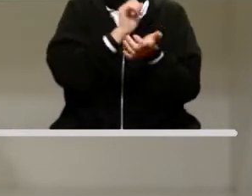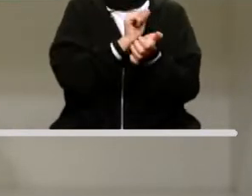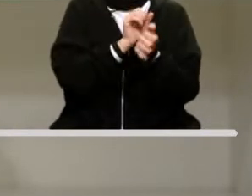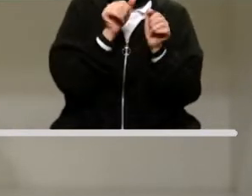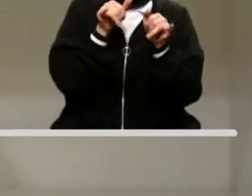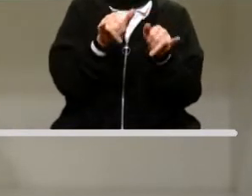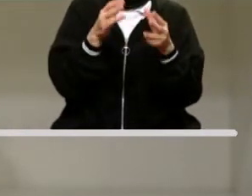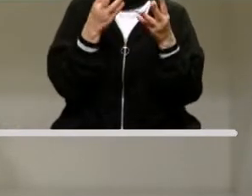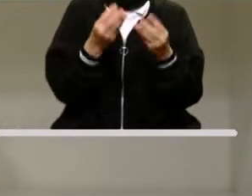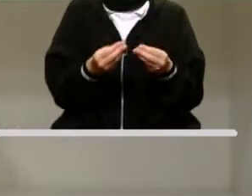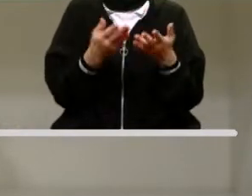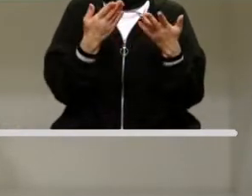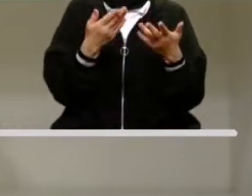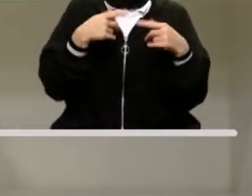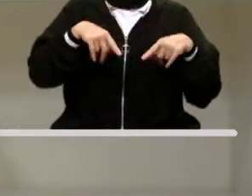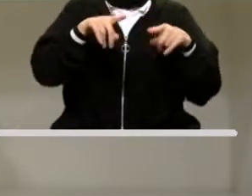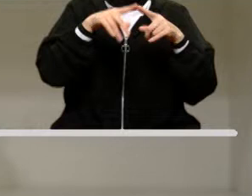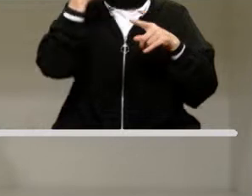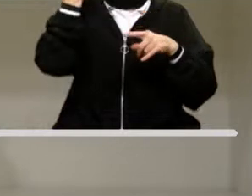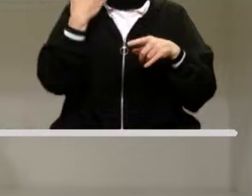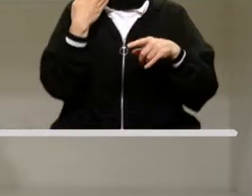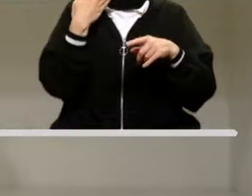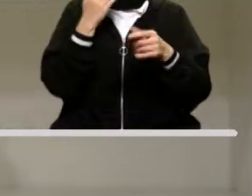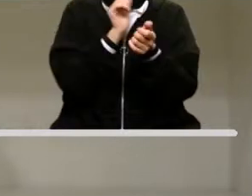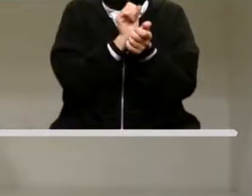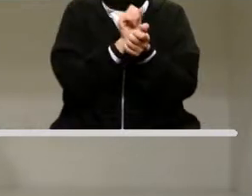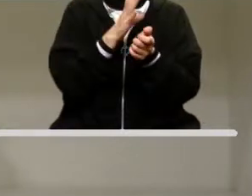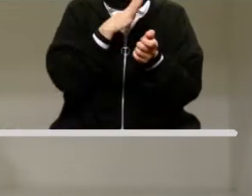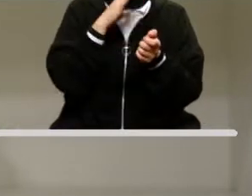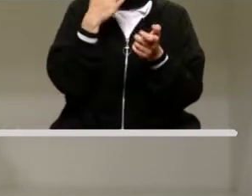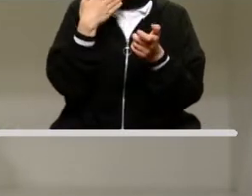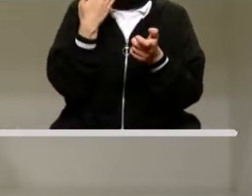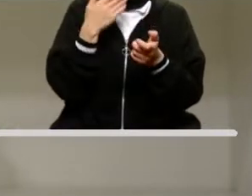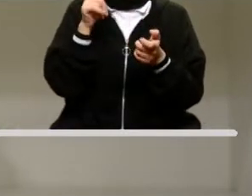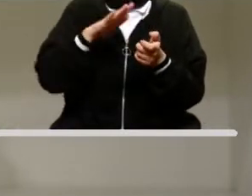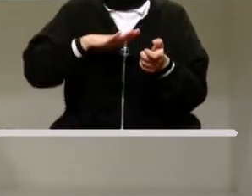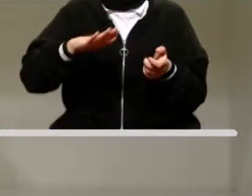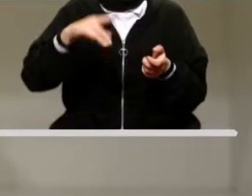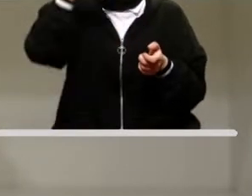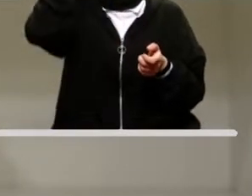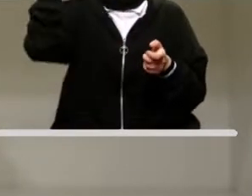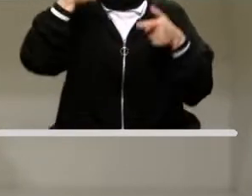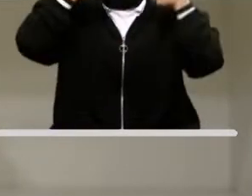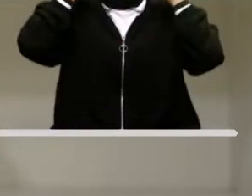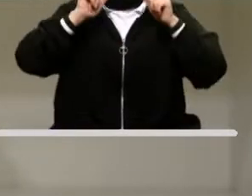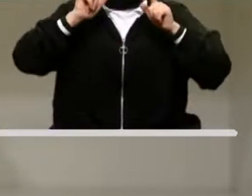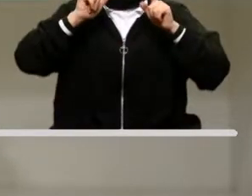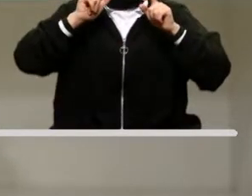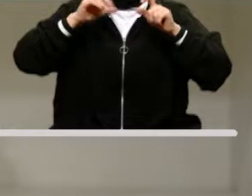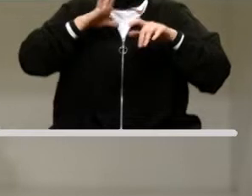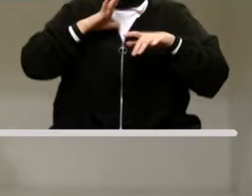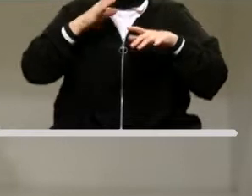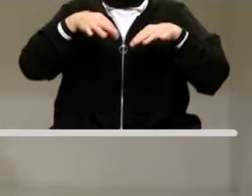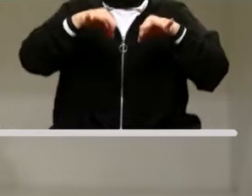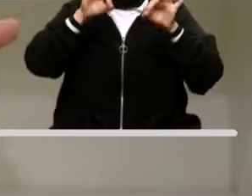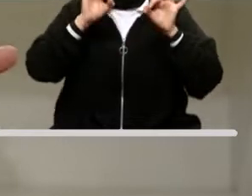eminim şimdi bizleri izleyen izleyicilerimizden şöyle diyenler de var. Ya şimdi bu çocuğun hani okulda belli sorumlulukları var. İşte hazırlandığı sınavları var.